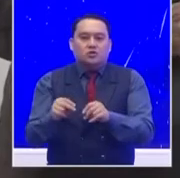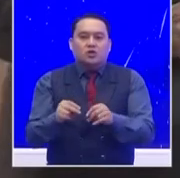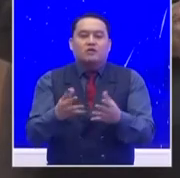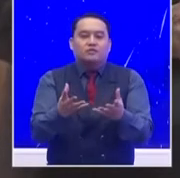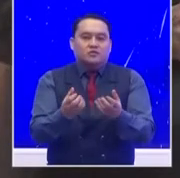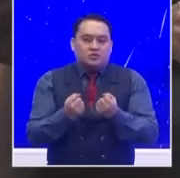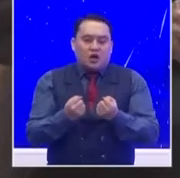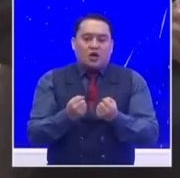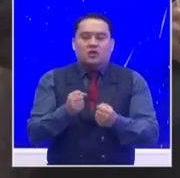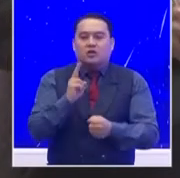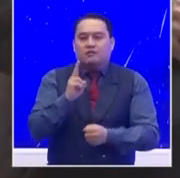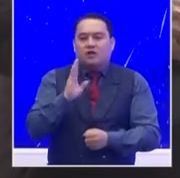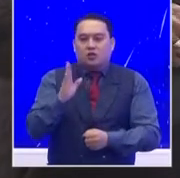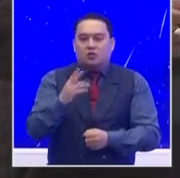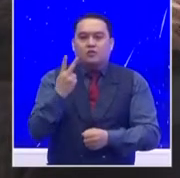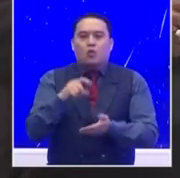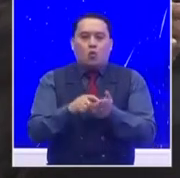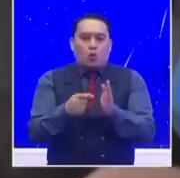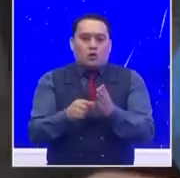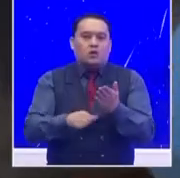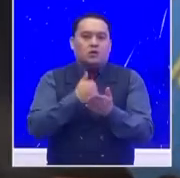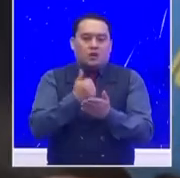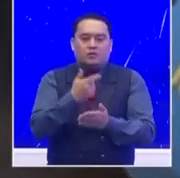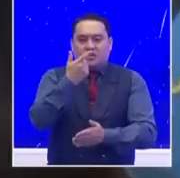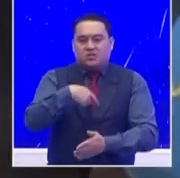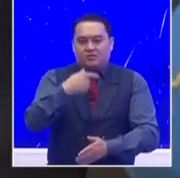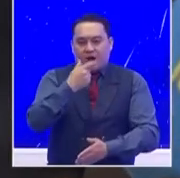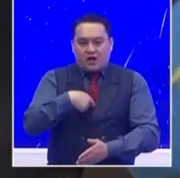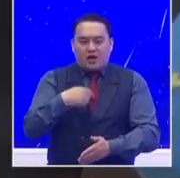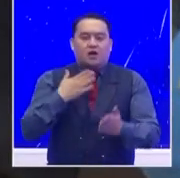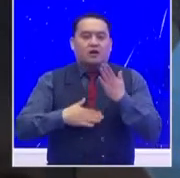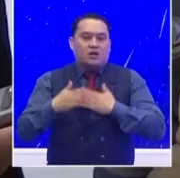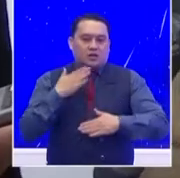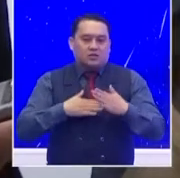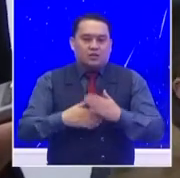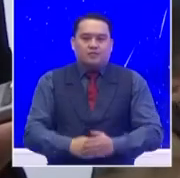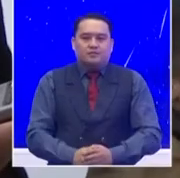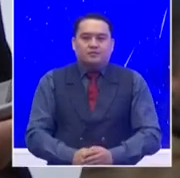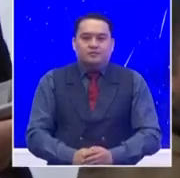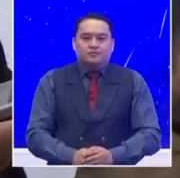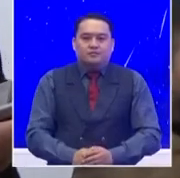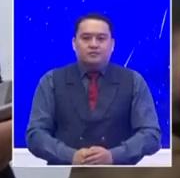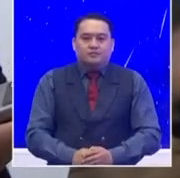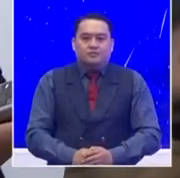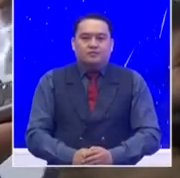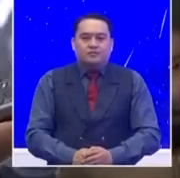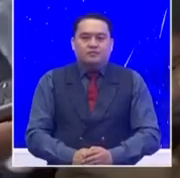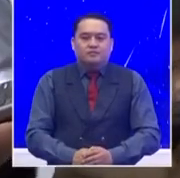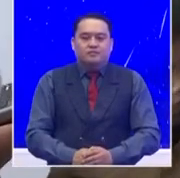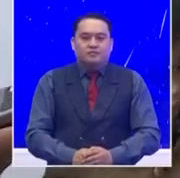крышу над головой пусть двухкомнатные но главное свои они скрывают своей радости гульнар не льва с